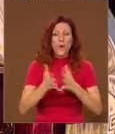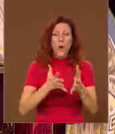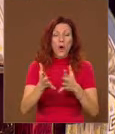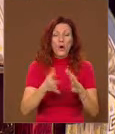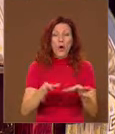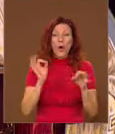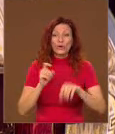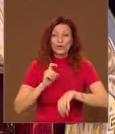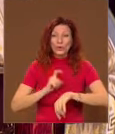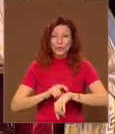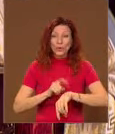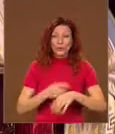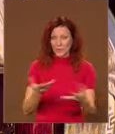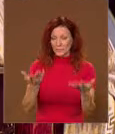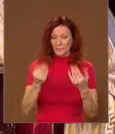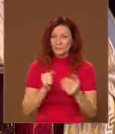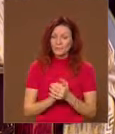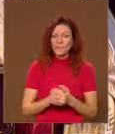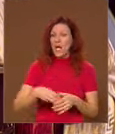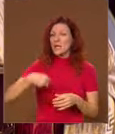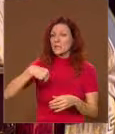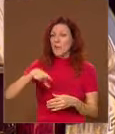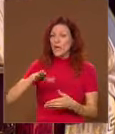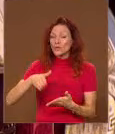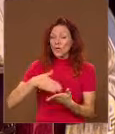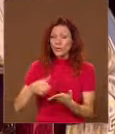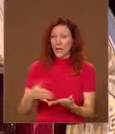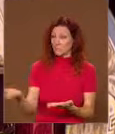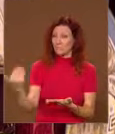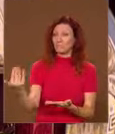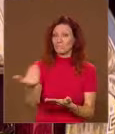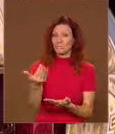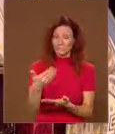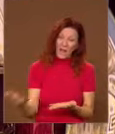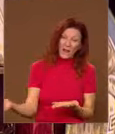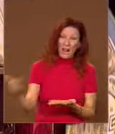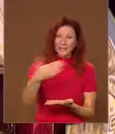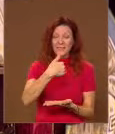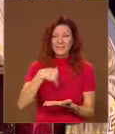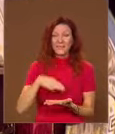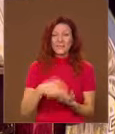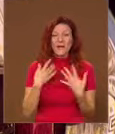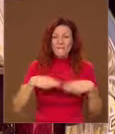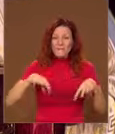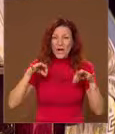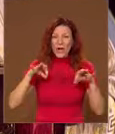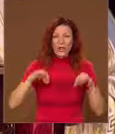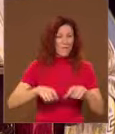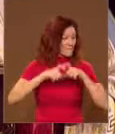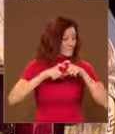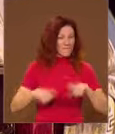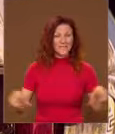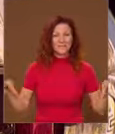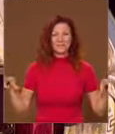Вечеря изпрати слугата си да каже на поканени: дойдете, понеже всичко е готово.